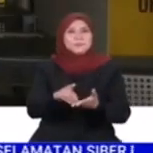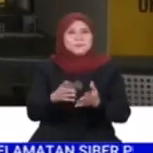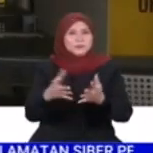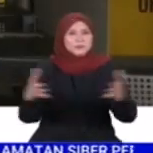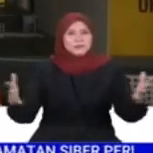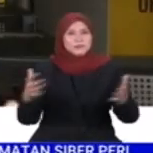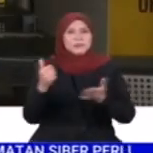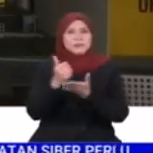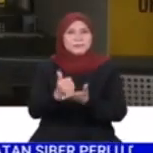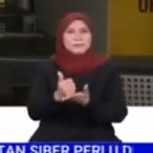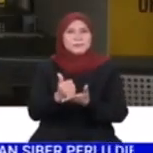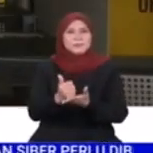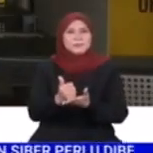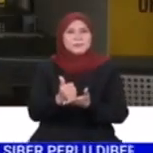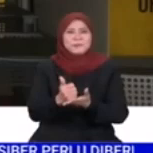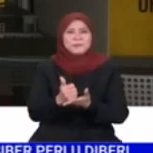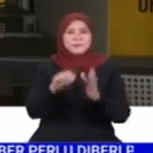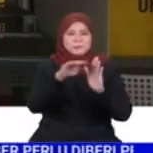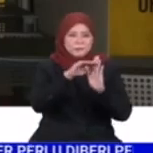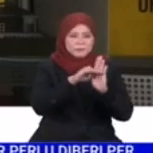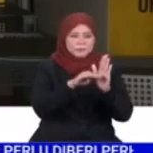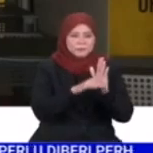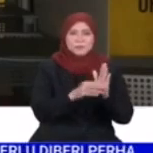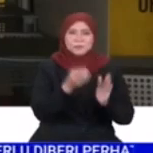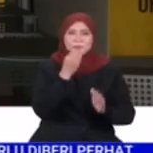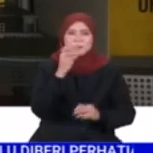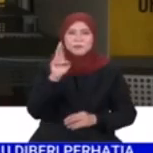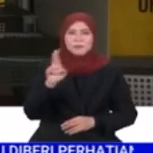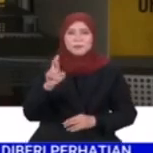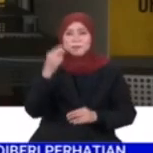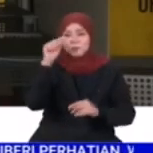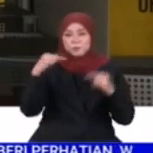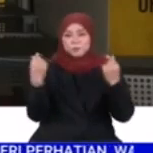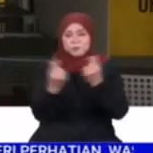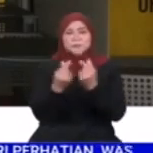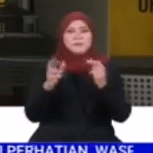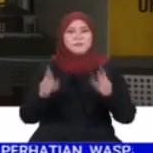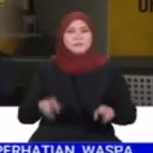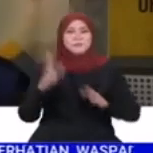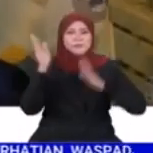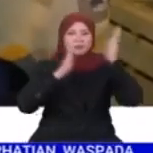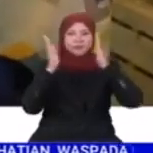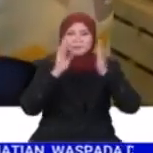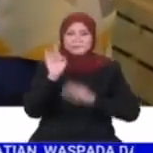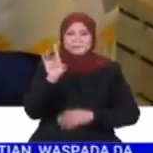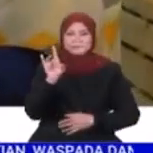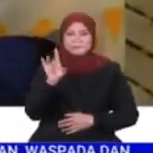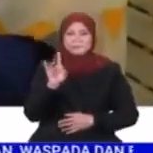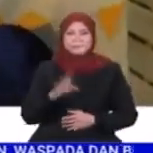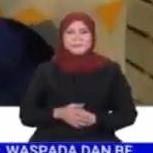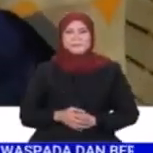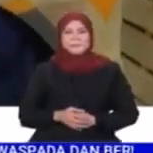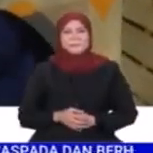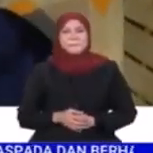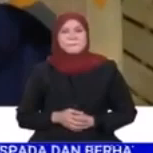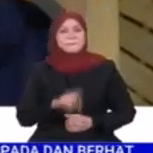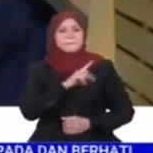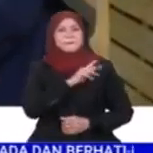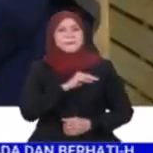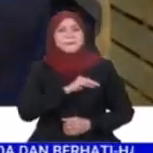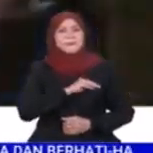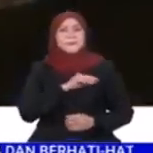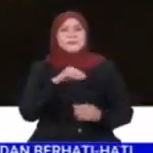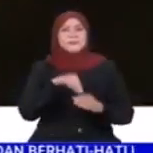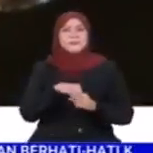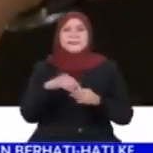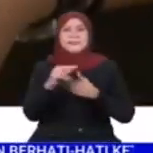membantu mengeluarkan Menu Rahmah ni kepada golongan-golongan dan juga untuk rakyat Malaysia, insyaAllah. Pihak Kementerian Perdagangan